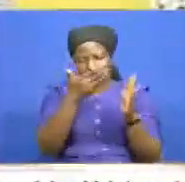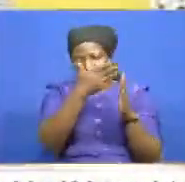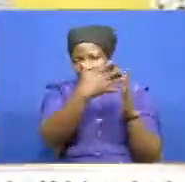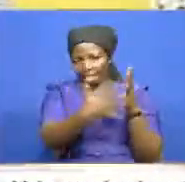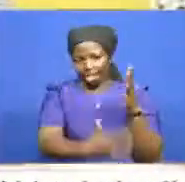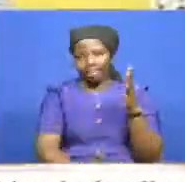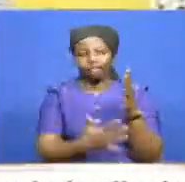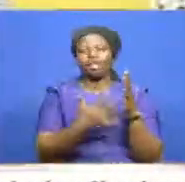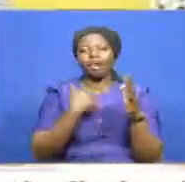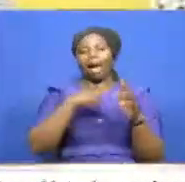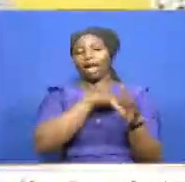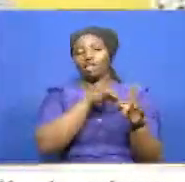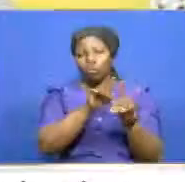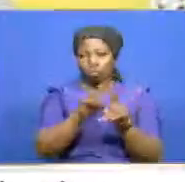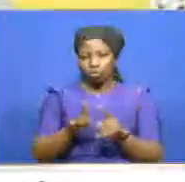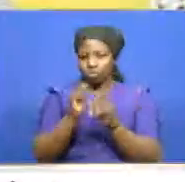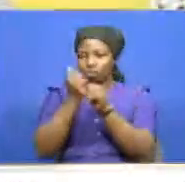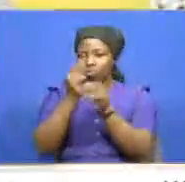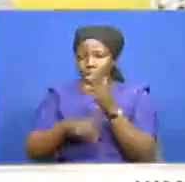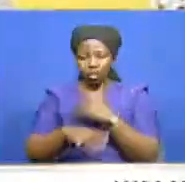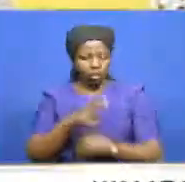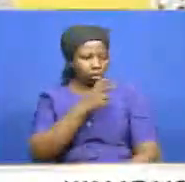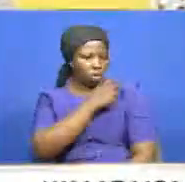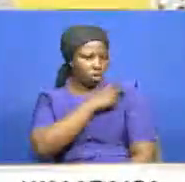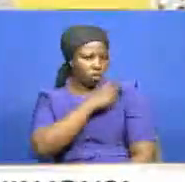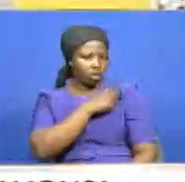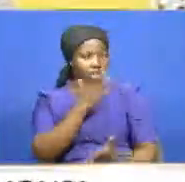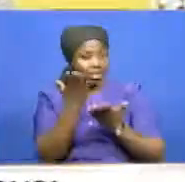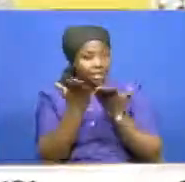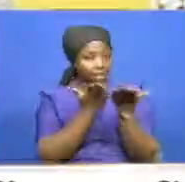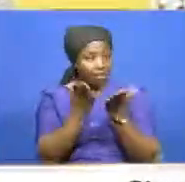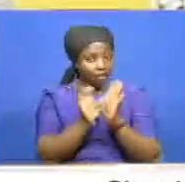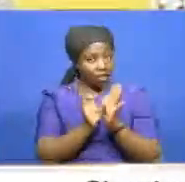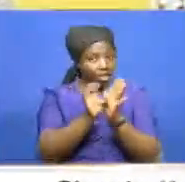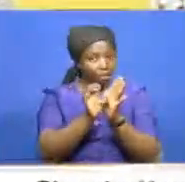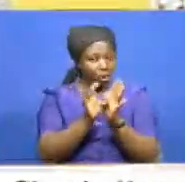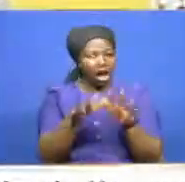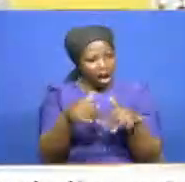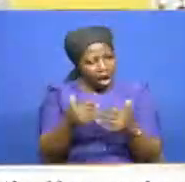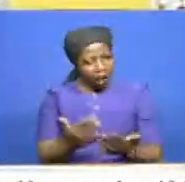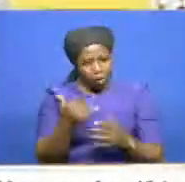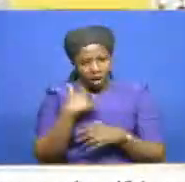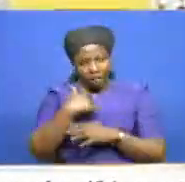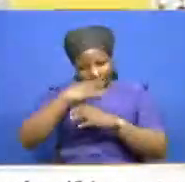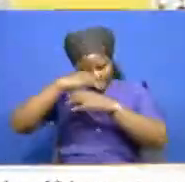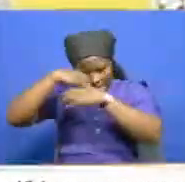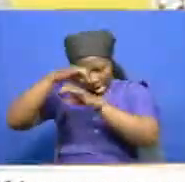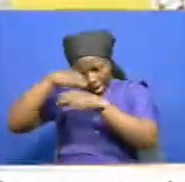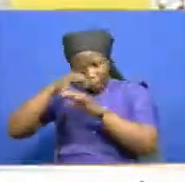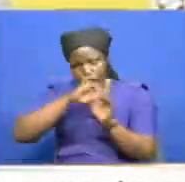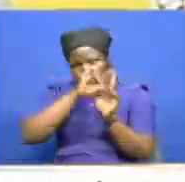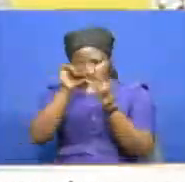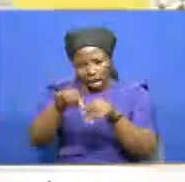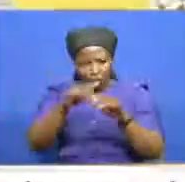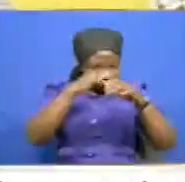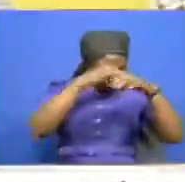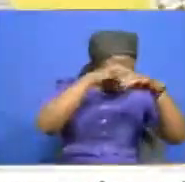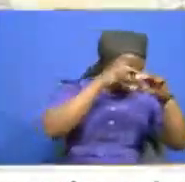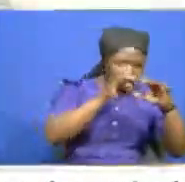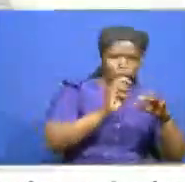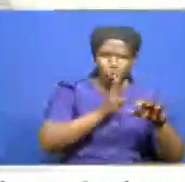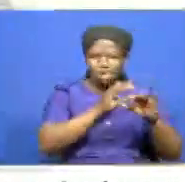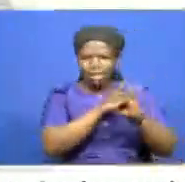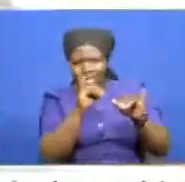Pia tunafanya mambo ya consultancy services, kama vile tuko na mahabara ya kuja kupima mambo ya usafi ya maji,